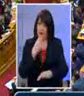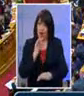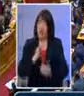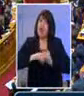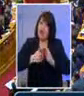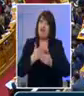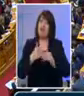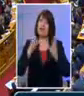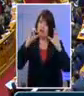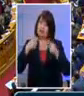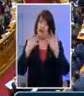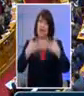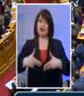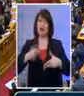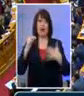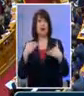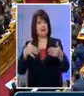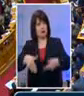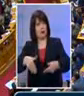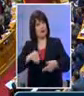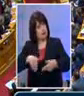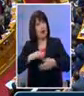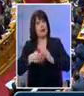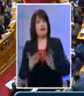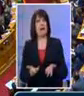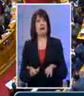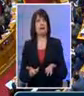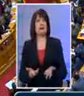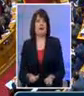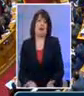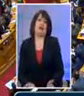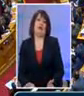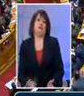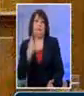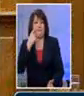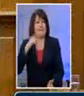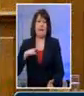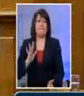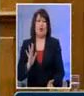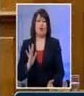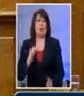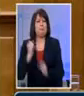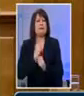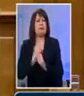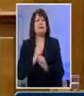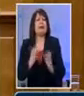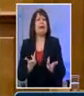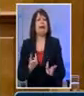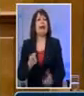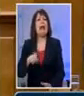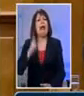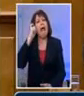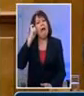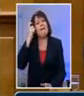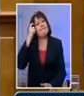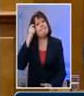για τη δημοκρατική λειτουργία του Κοινοβουλίου είναι πράγματι ύποπτο. Κάτι άλλο θα έχετε στο μυαλό